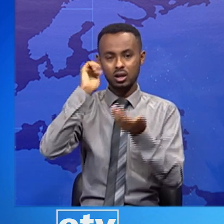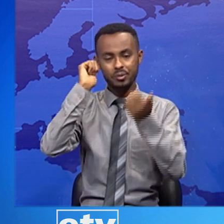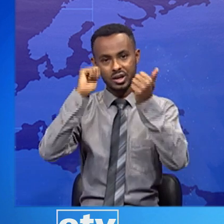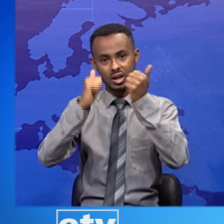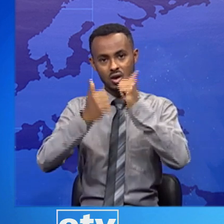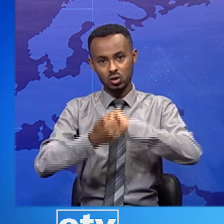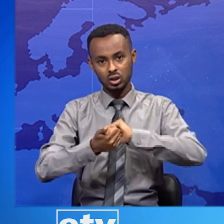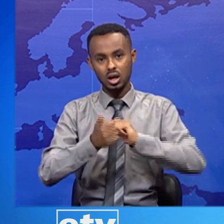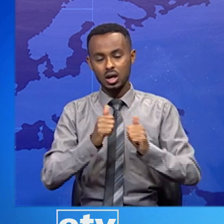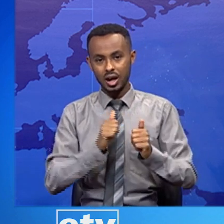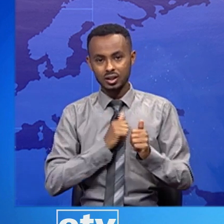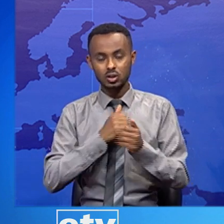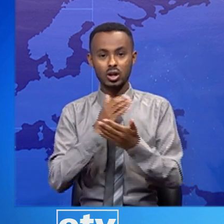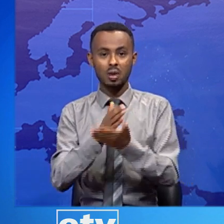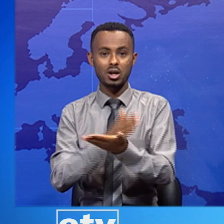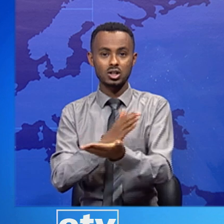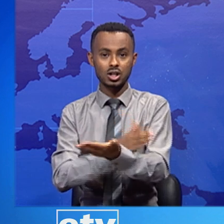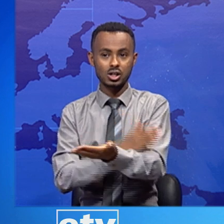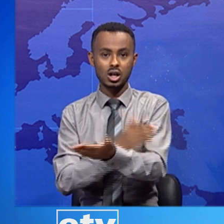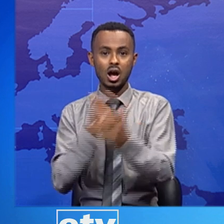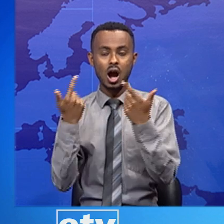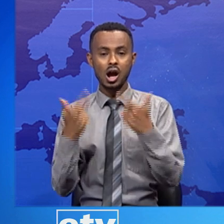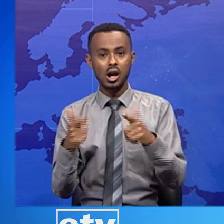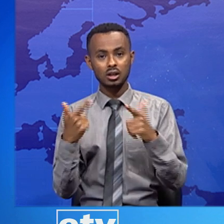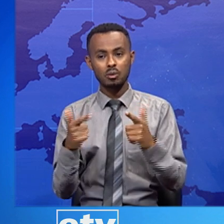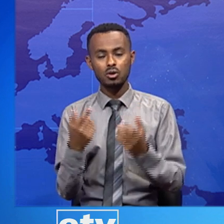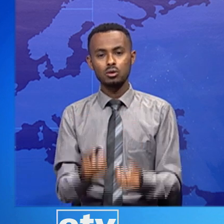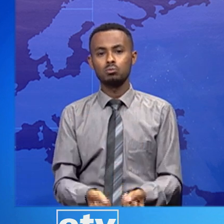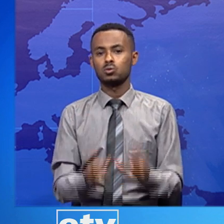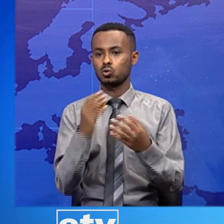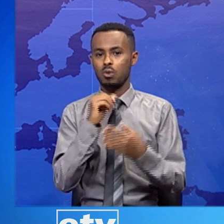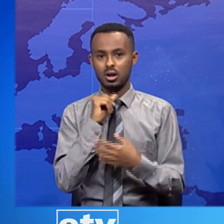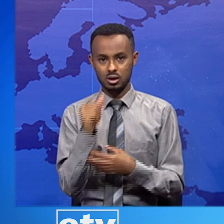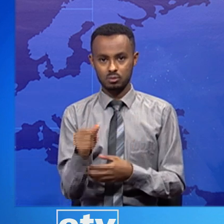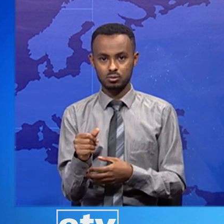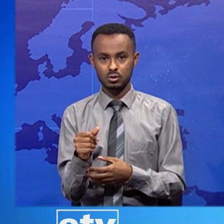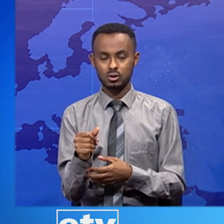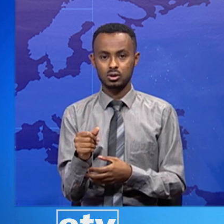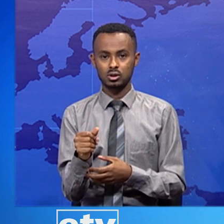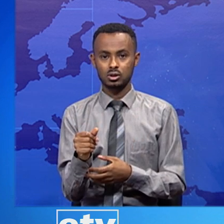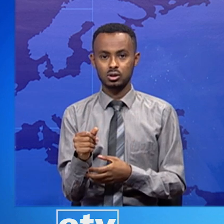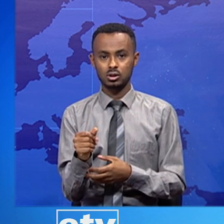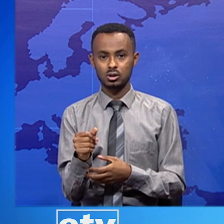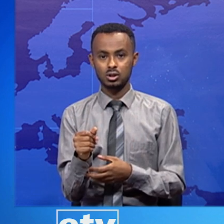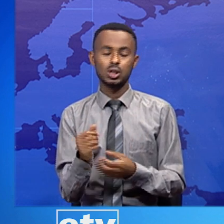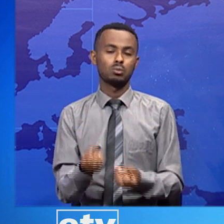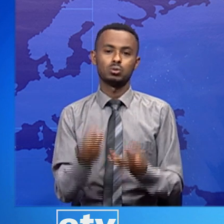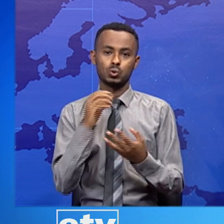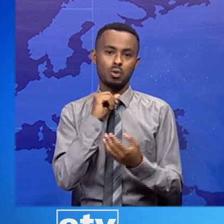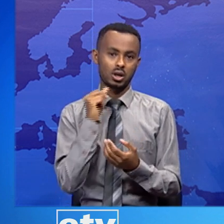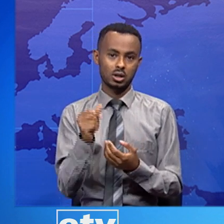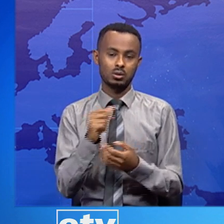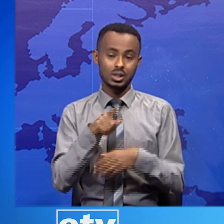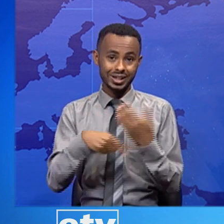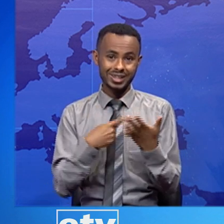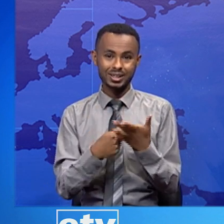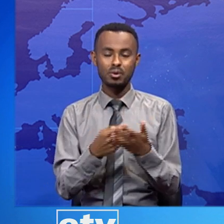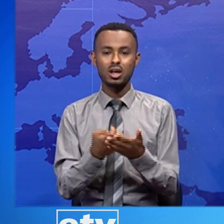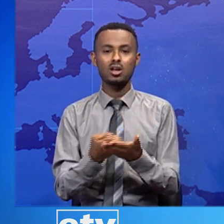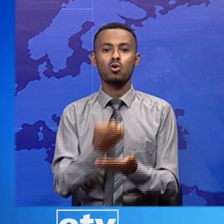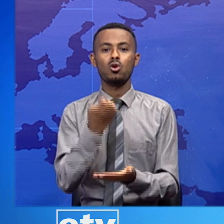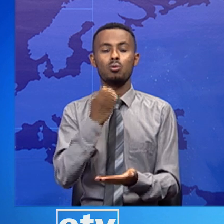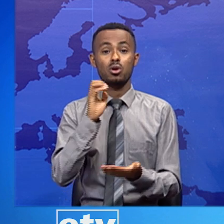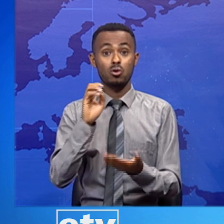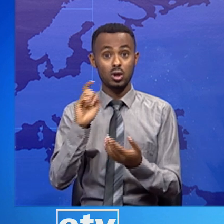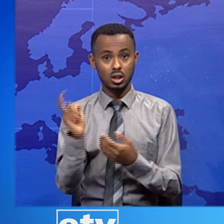የመማር የመለወጥ እና ራሳቸውን የማሻሻሉ አጋጣሚ ብዙም አይደለም ብዙም አይደለም።